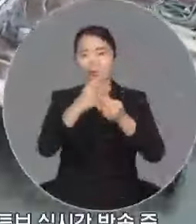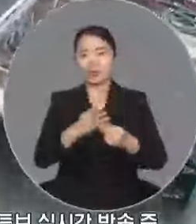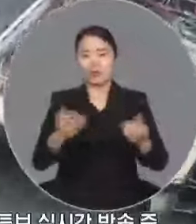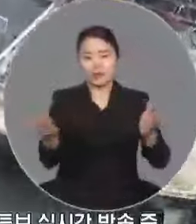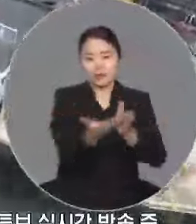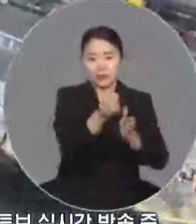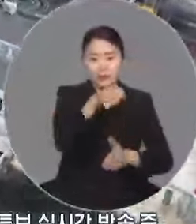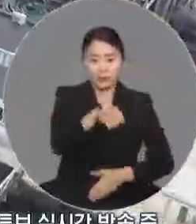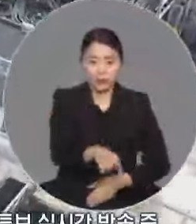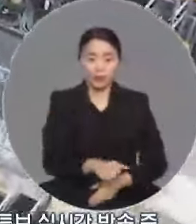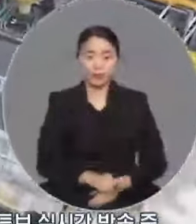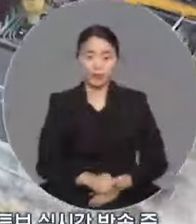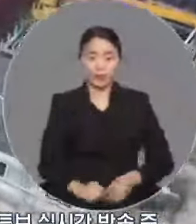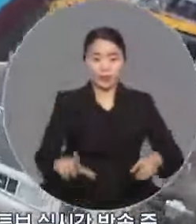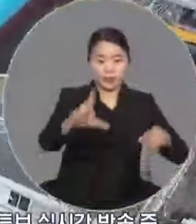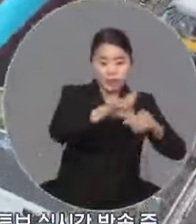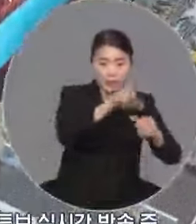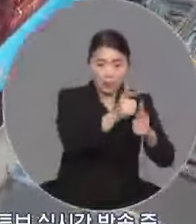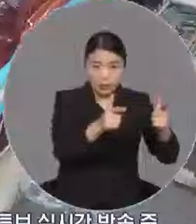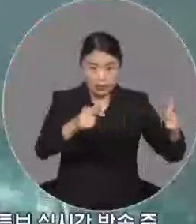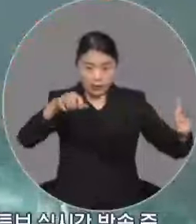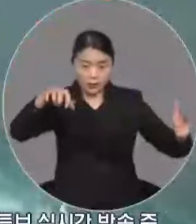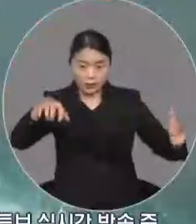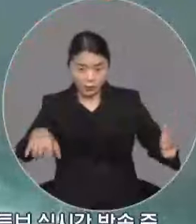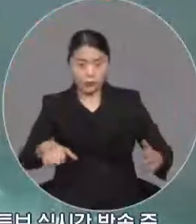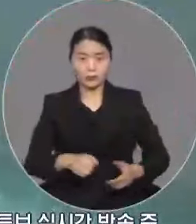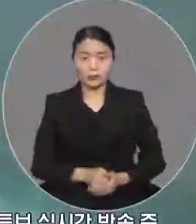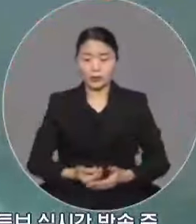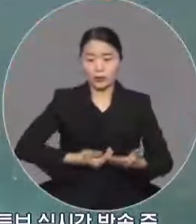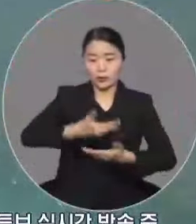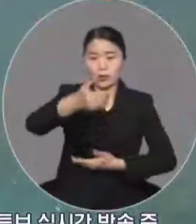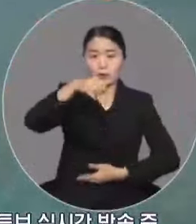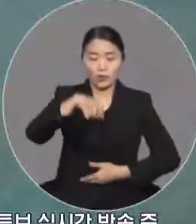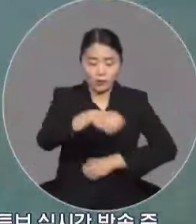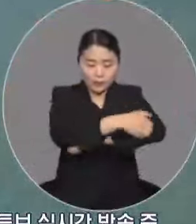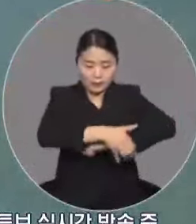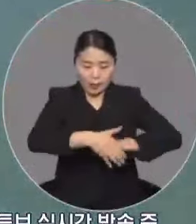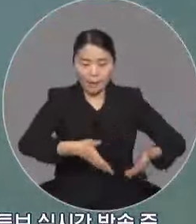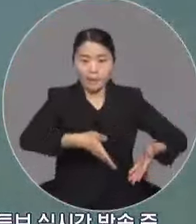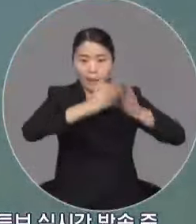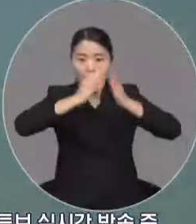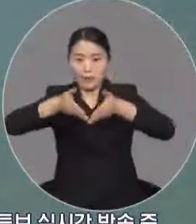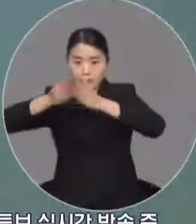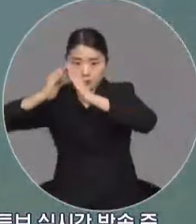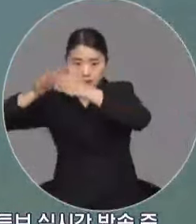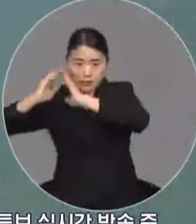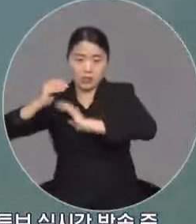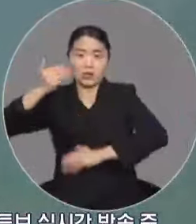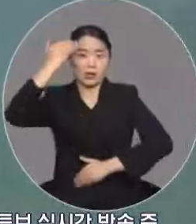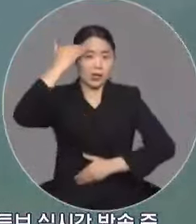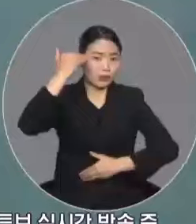메탄올, 암모니아, 수소 등 친환경 에너지 공급 인프라가 속속 들어서면서 국내 최고의